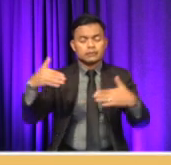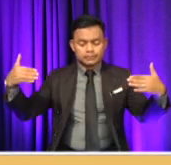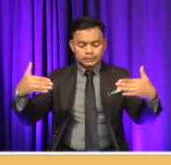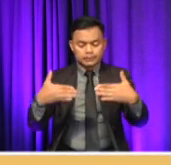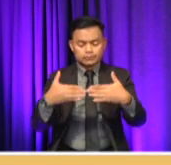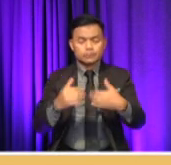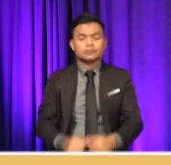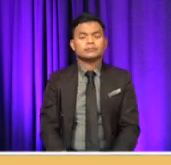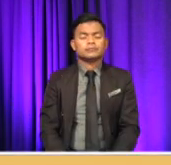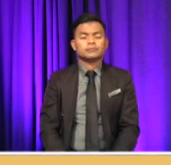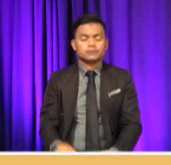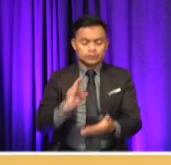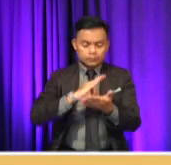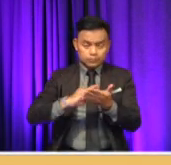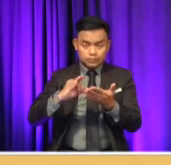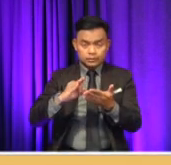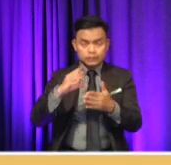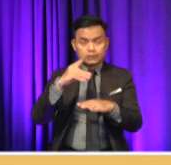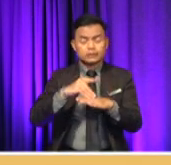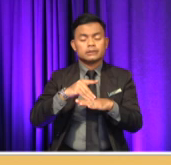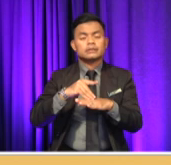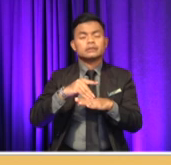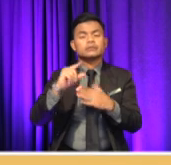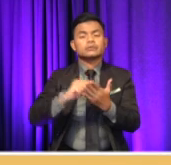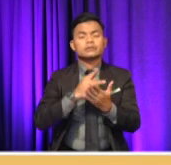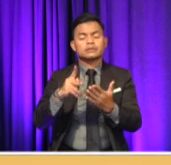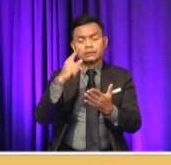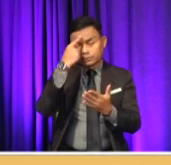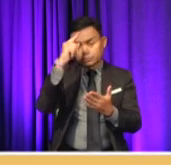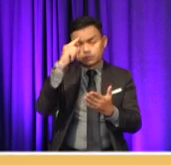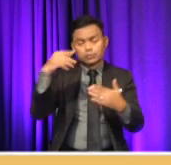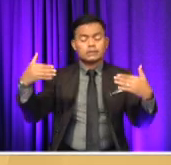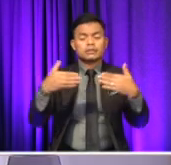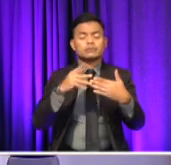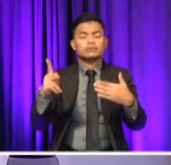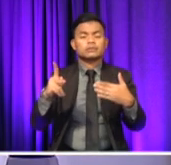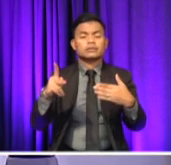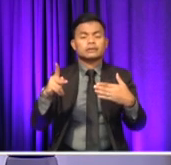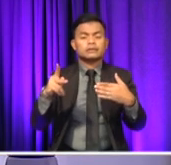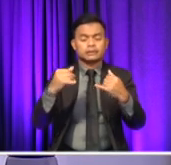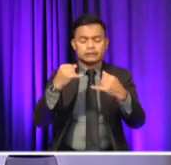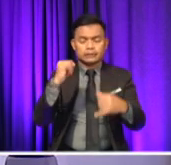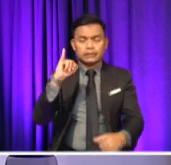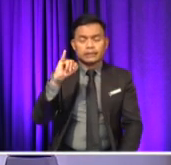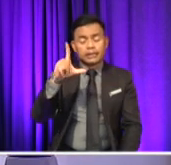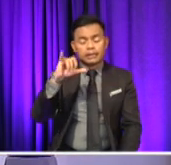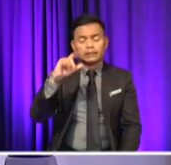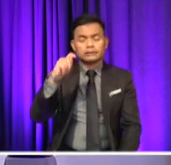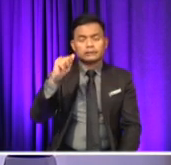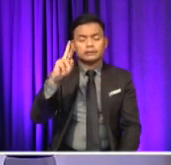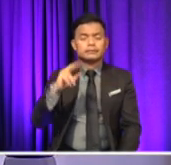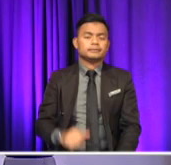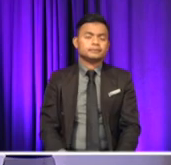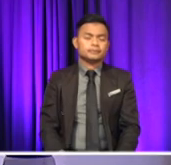fungsinya digunakan untuk menggabungkan bagian Blitar Oke kita kena sambung-sambungnya penyambung juga digunakan